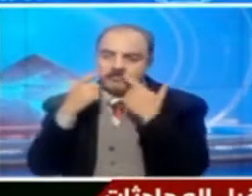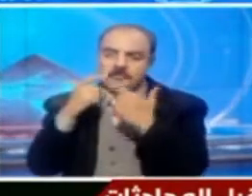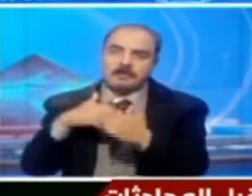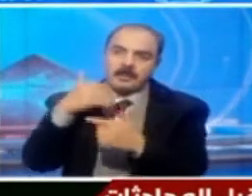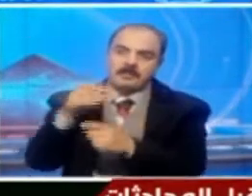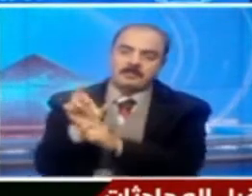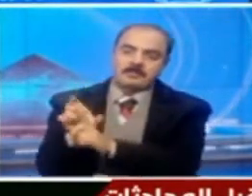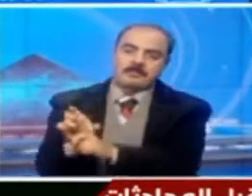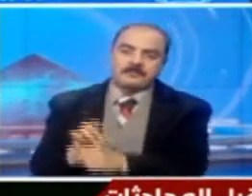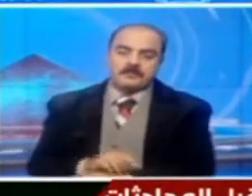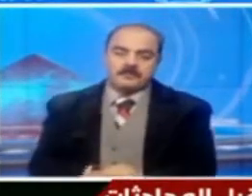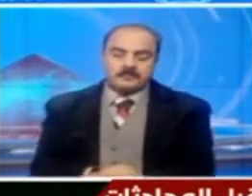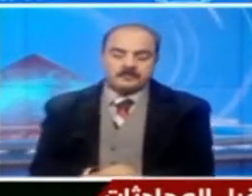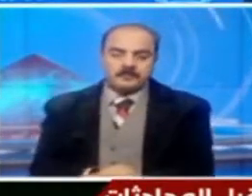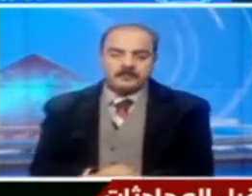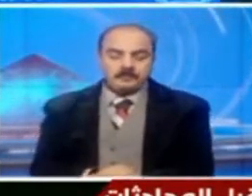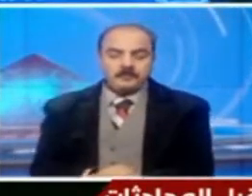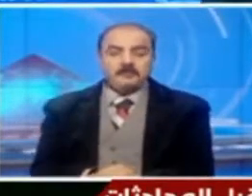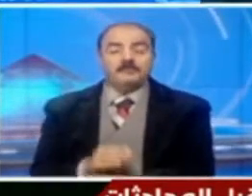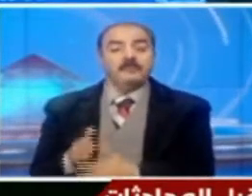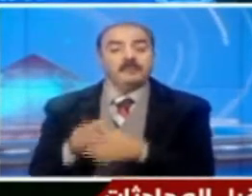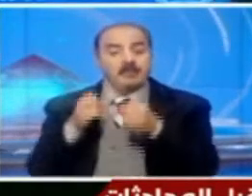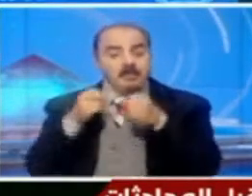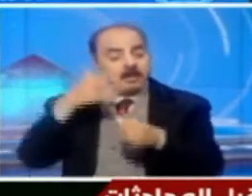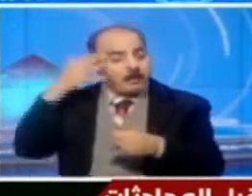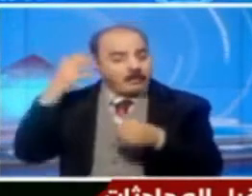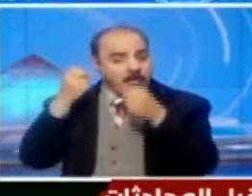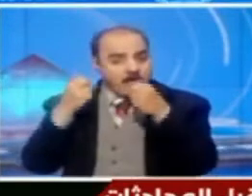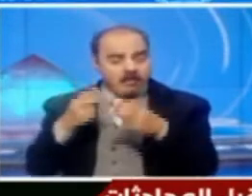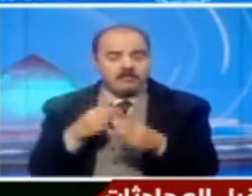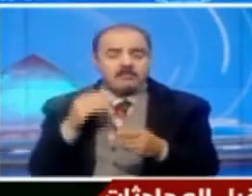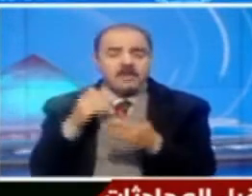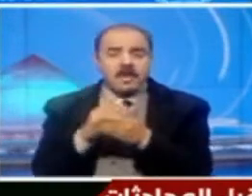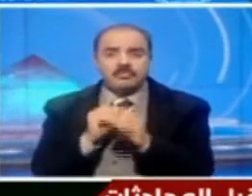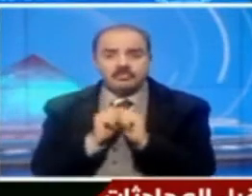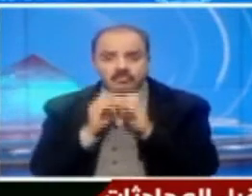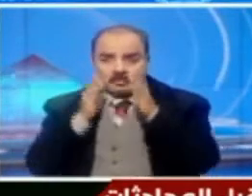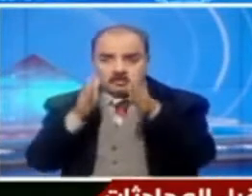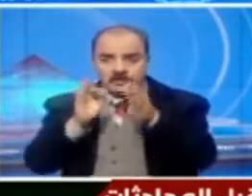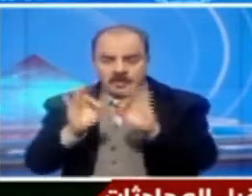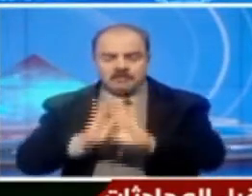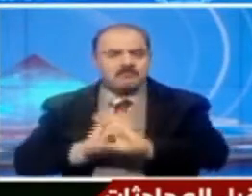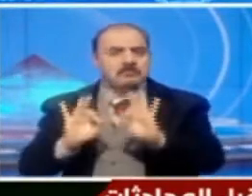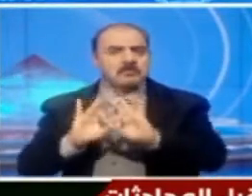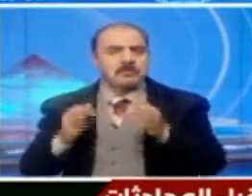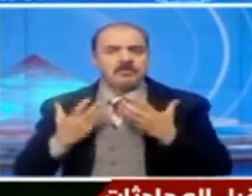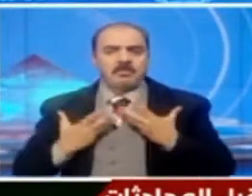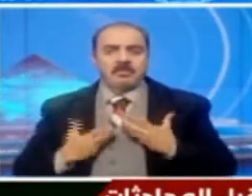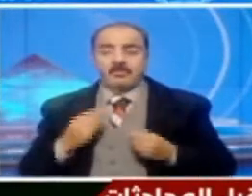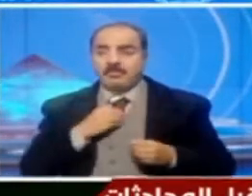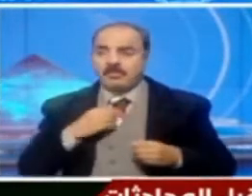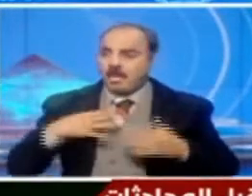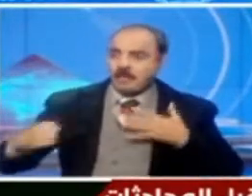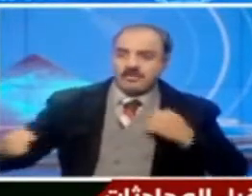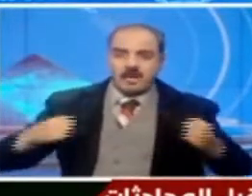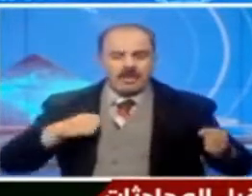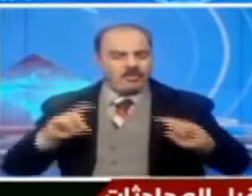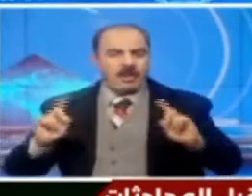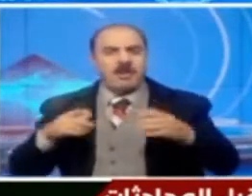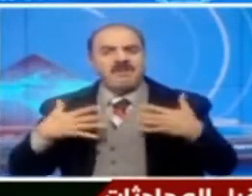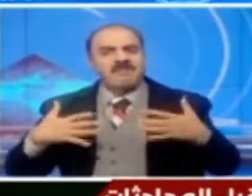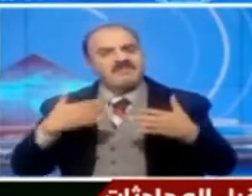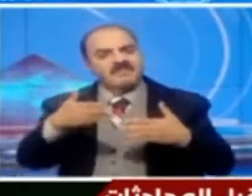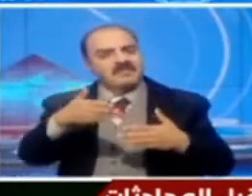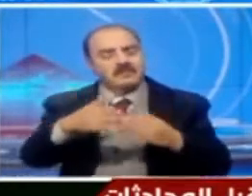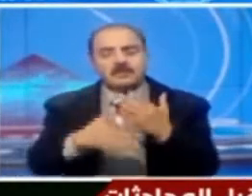الشامل، ولما هيزيد خبرتهم هيبقى هذا التخصص موجود ومتوفر، هيخف الضغط على النظام الصحي